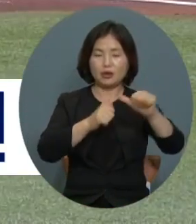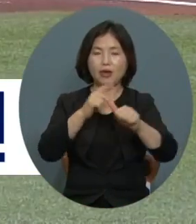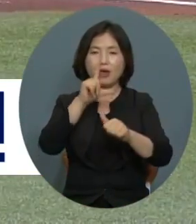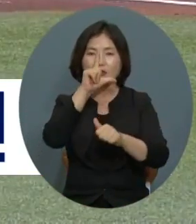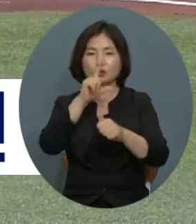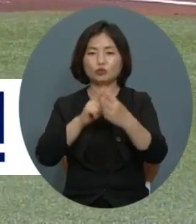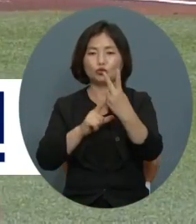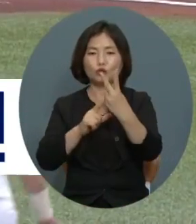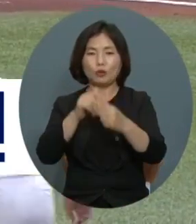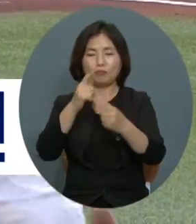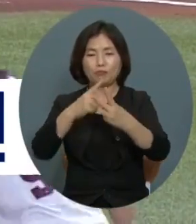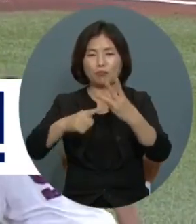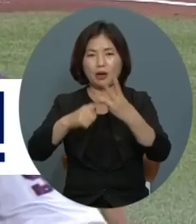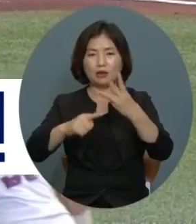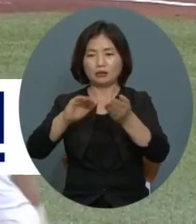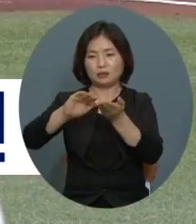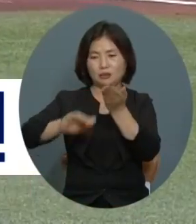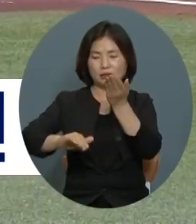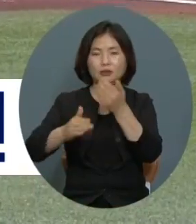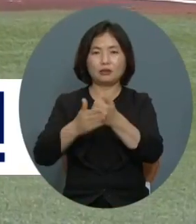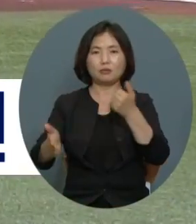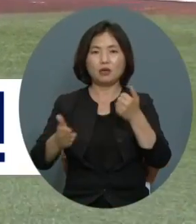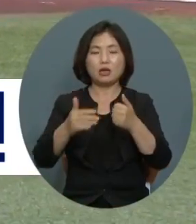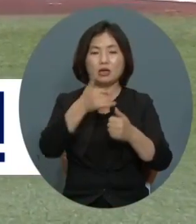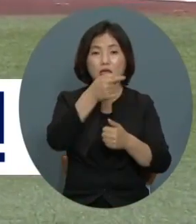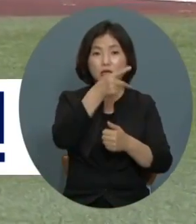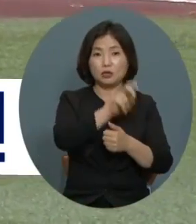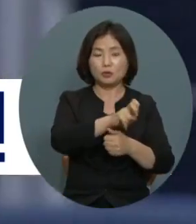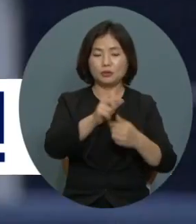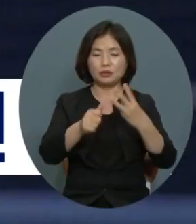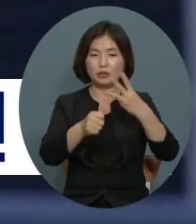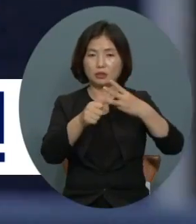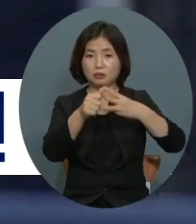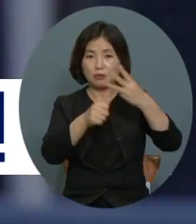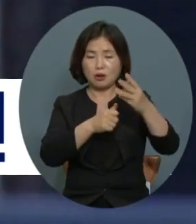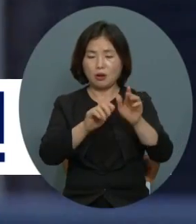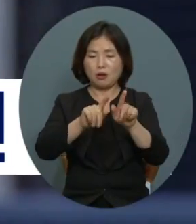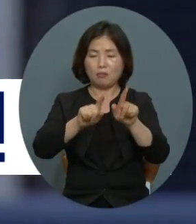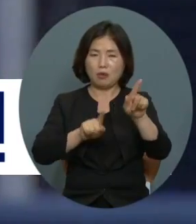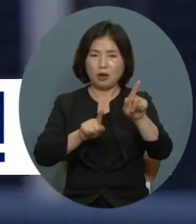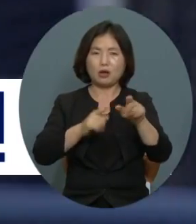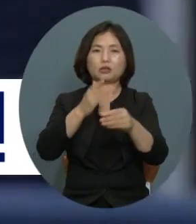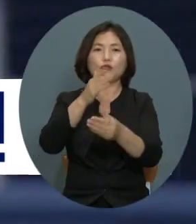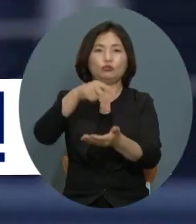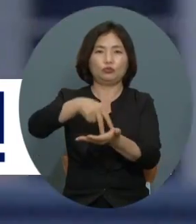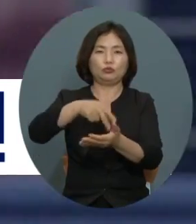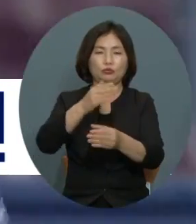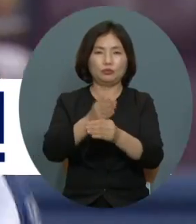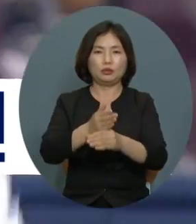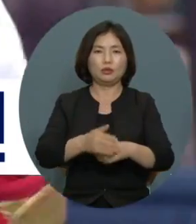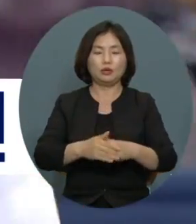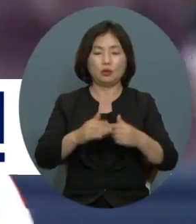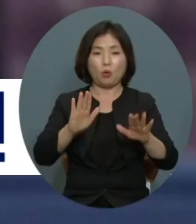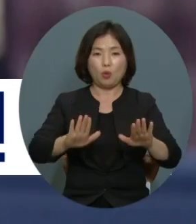LG와도 2게임 반 차이로 벌어진 가운데 키움에게 3게임 차로 쫓기는 입장에 놓였습니다.